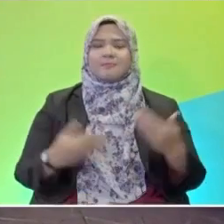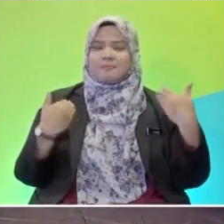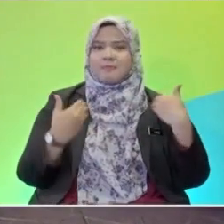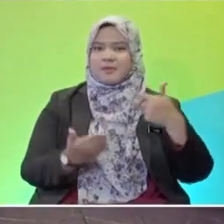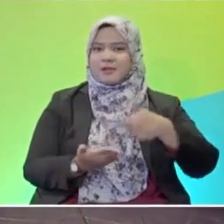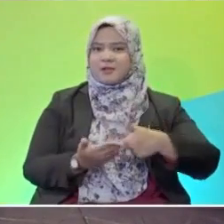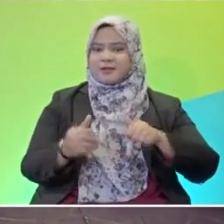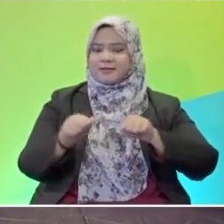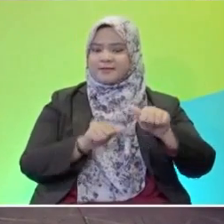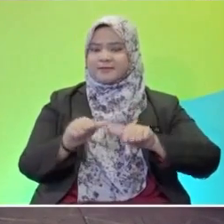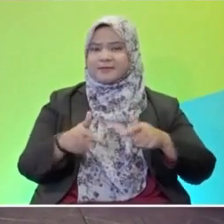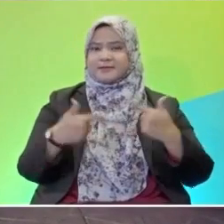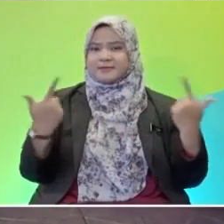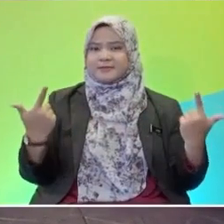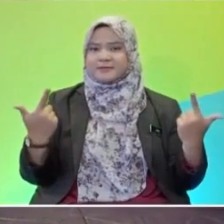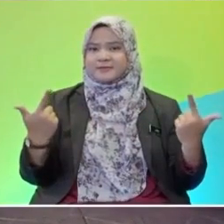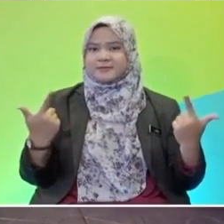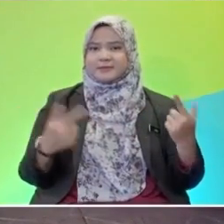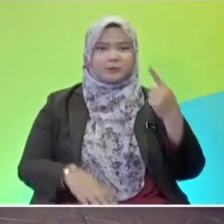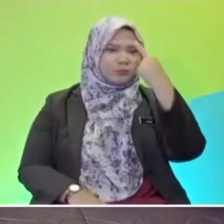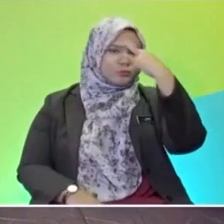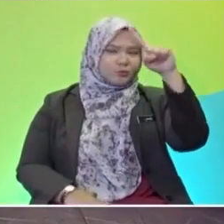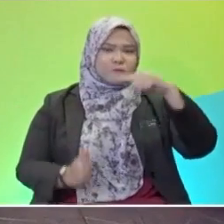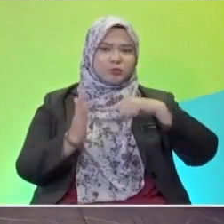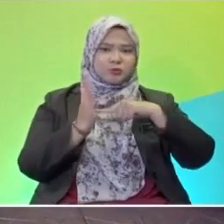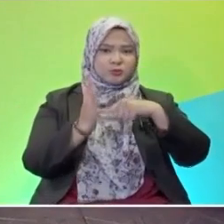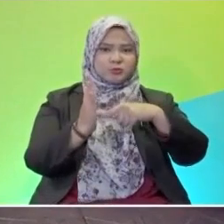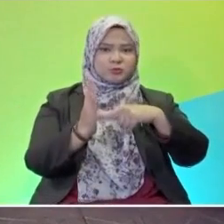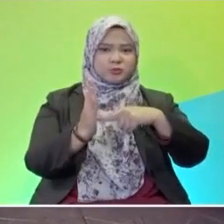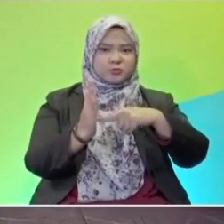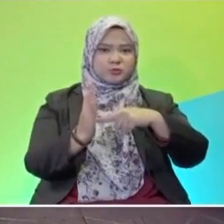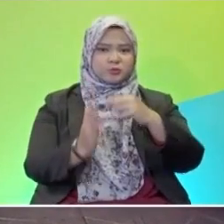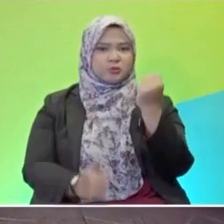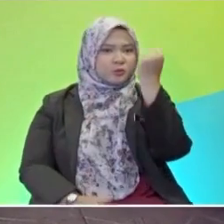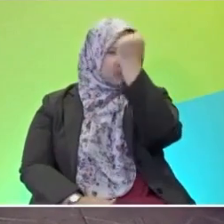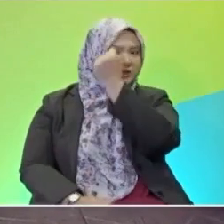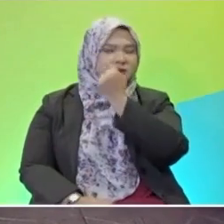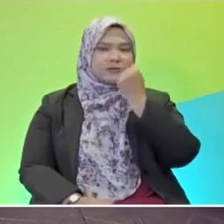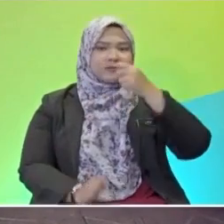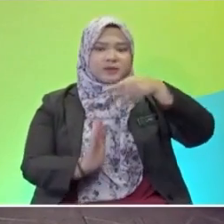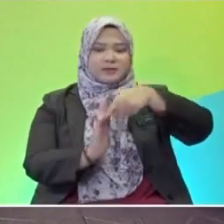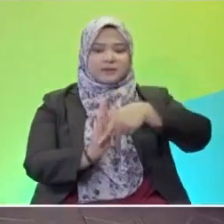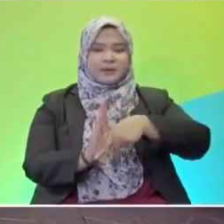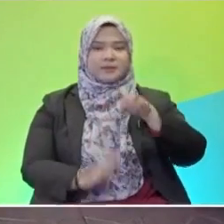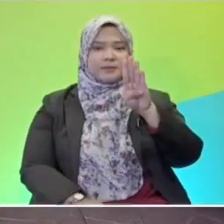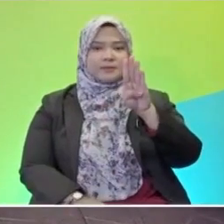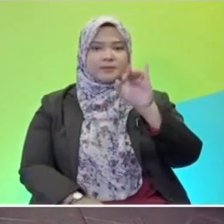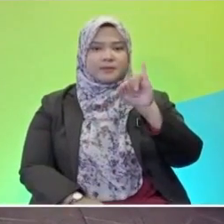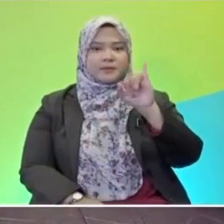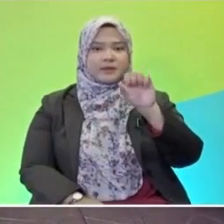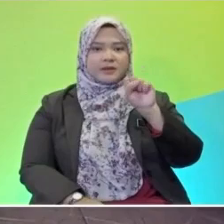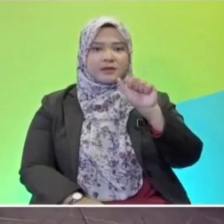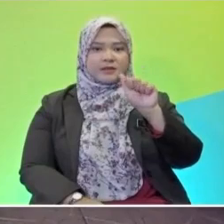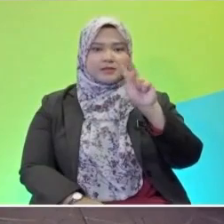lain yang juga akan menunjukkan prinsip-prinsip pembiasan cahaya di depan